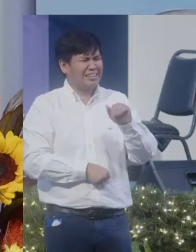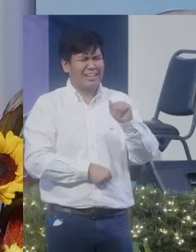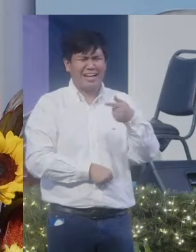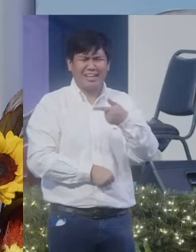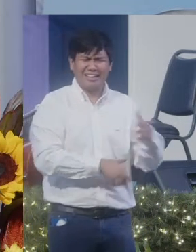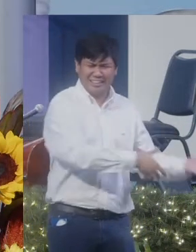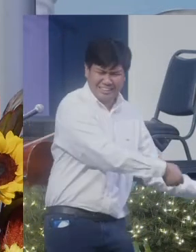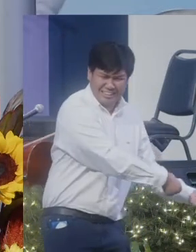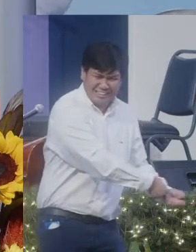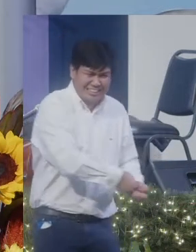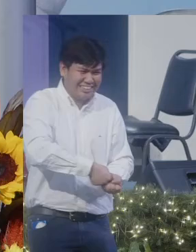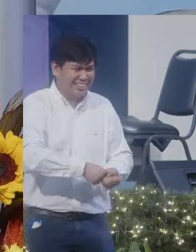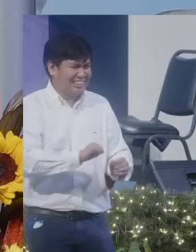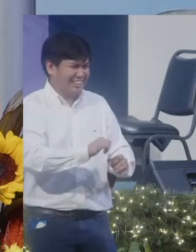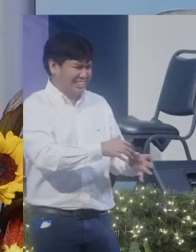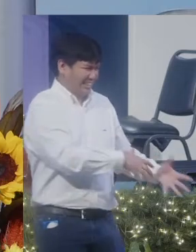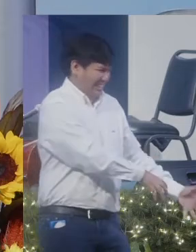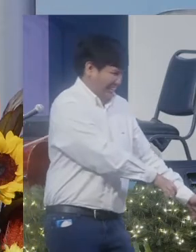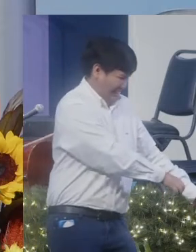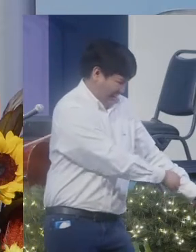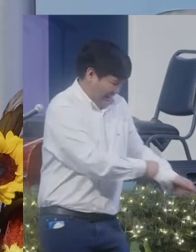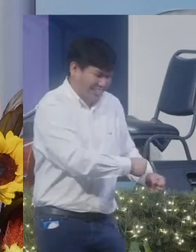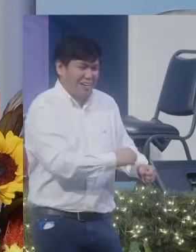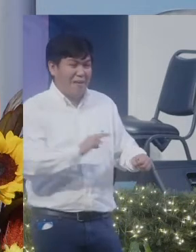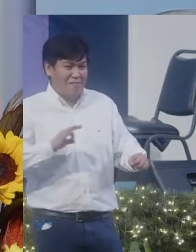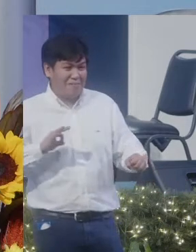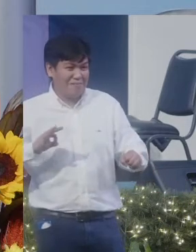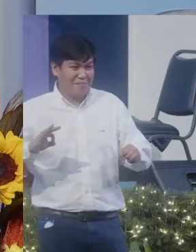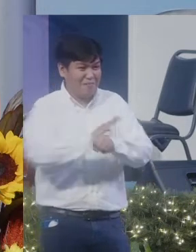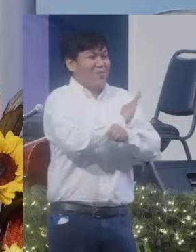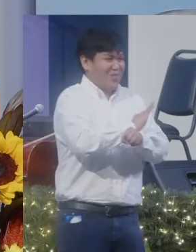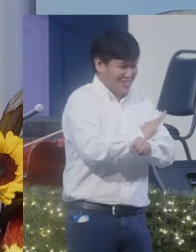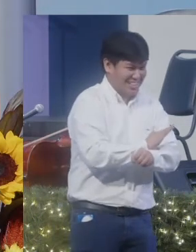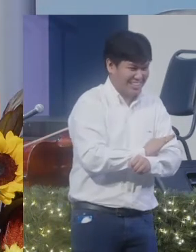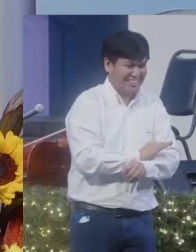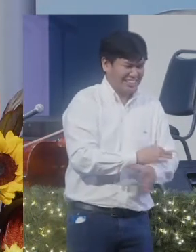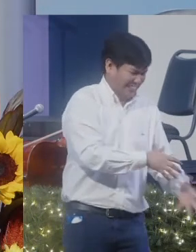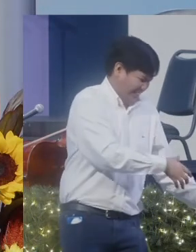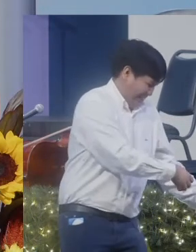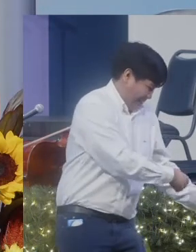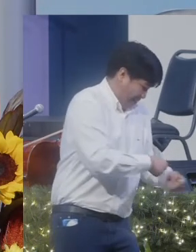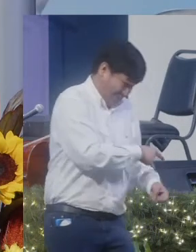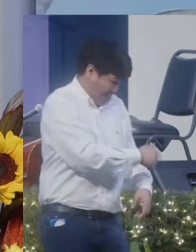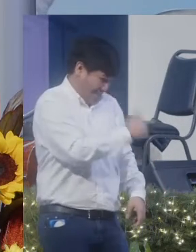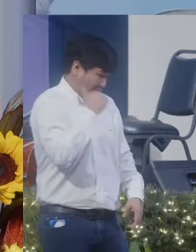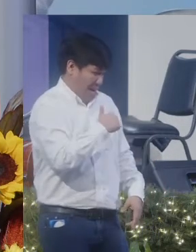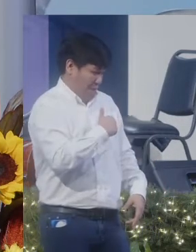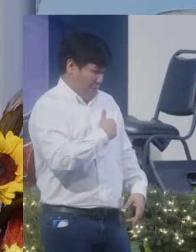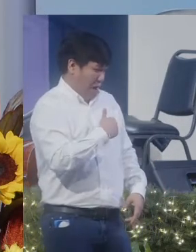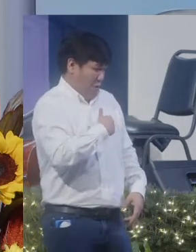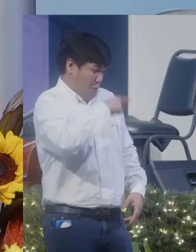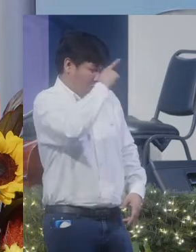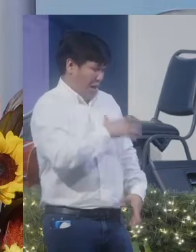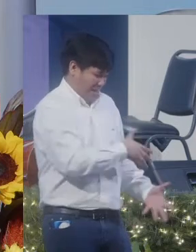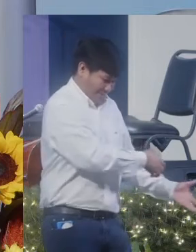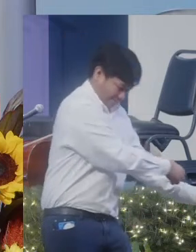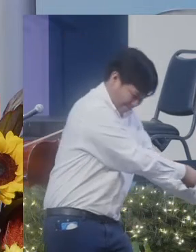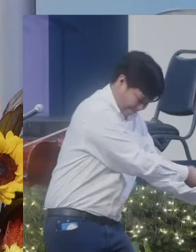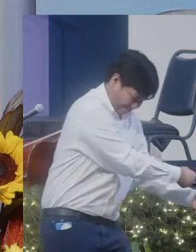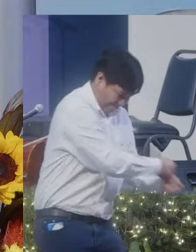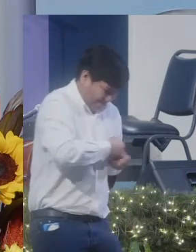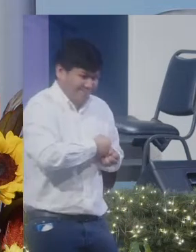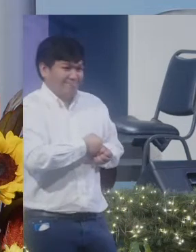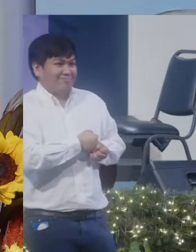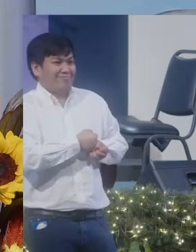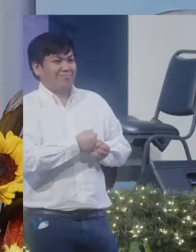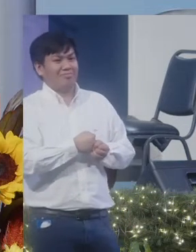Minsan, madalas, palagi against our will. Ayaw natin lumapit sa Diyos, ngunit siya ang lalapit